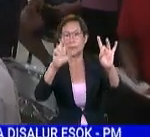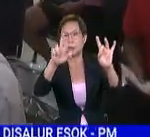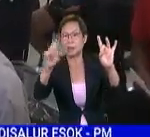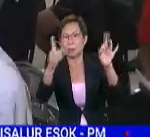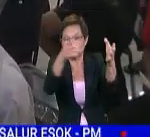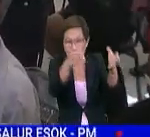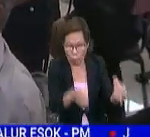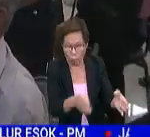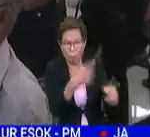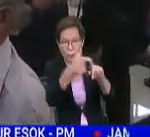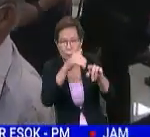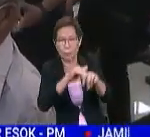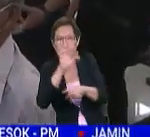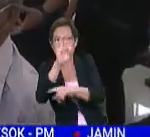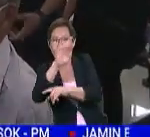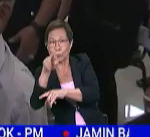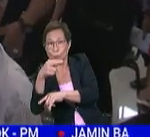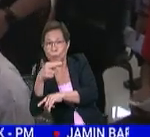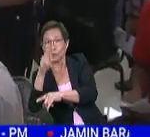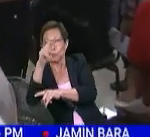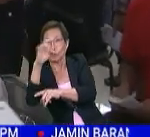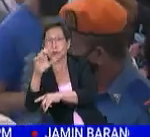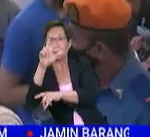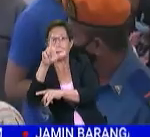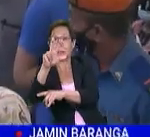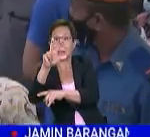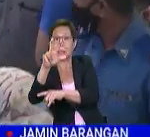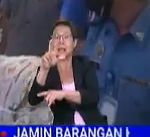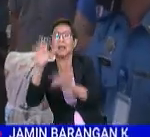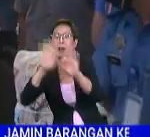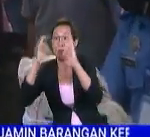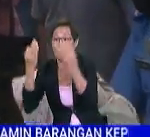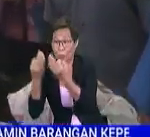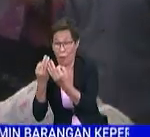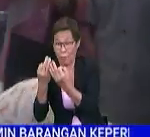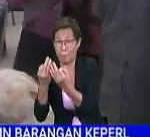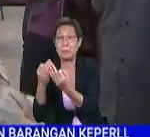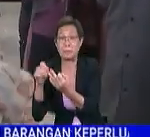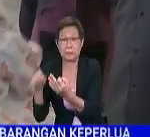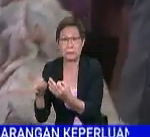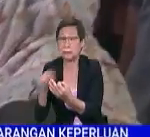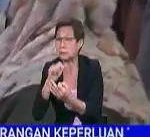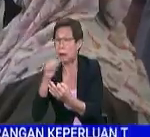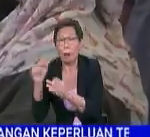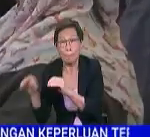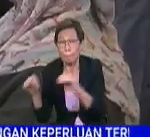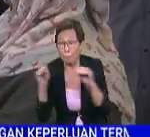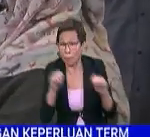8,631 orang daripada 9,203 ketua isi rumah KIR yang